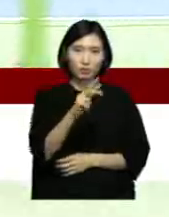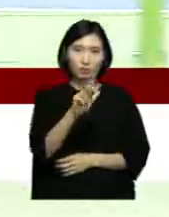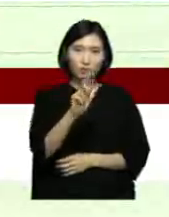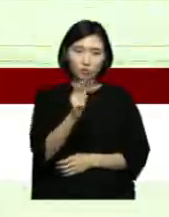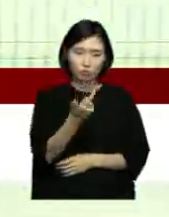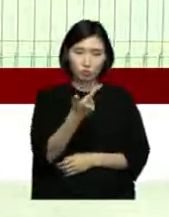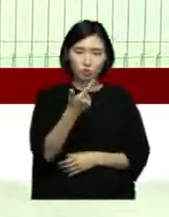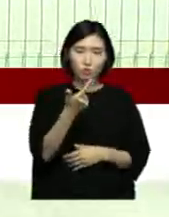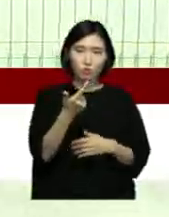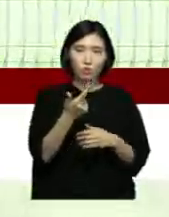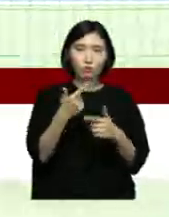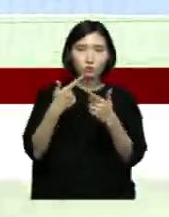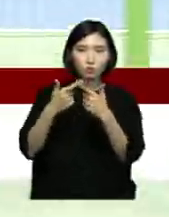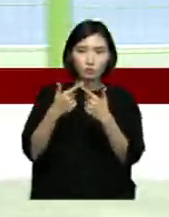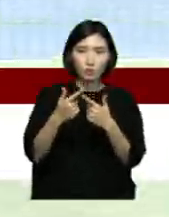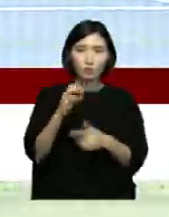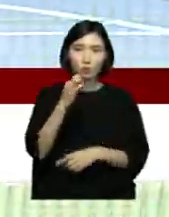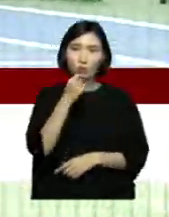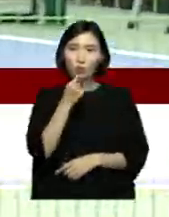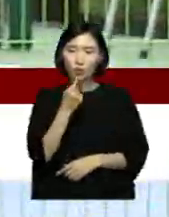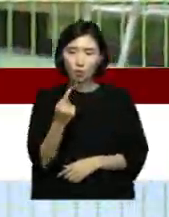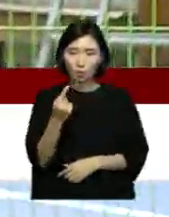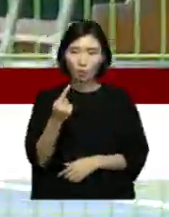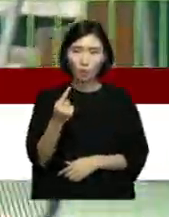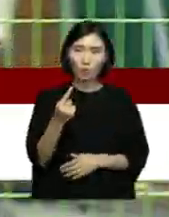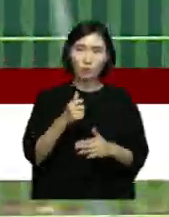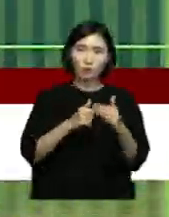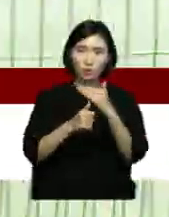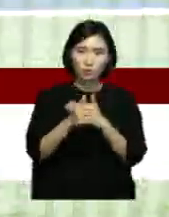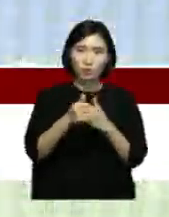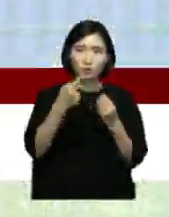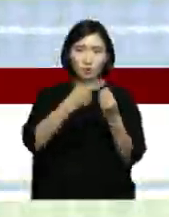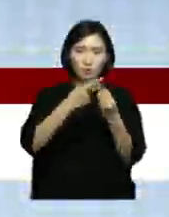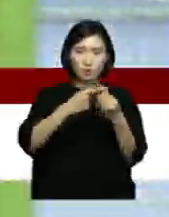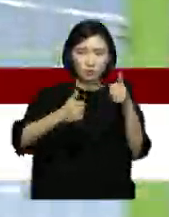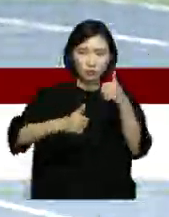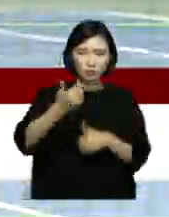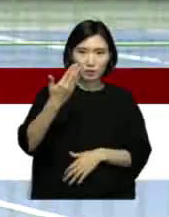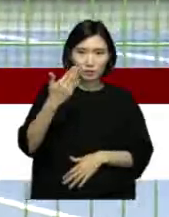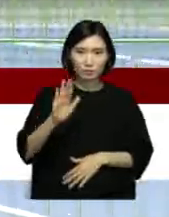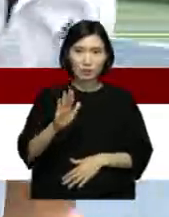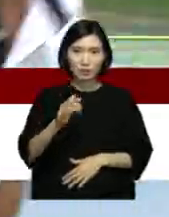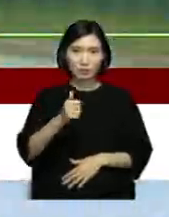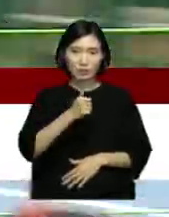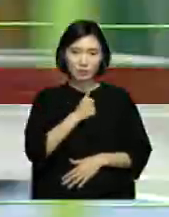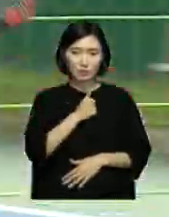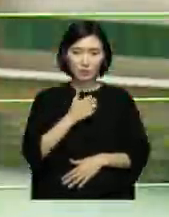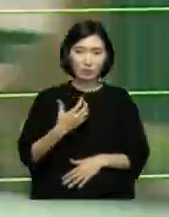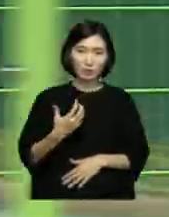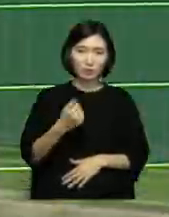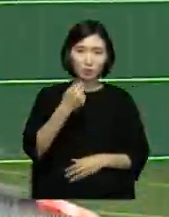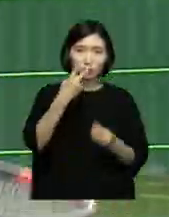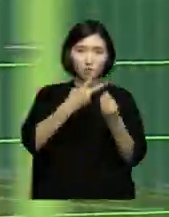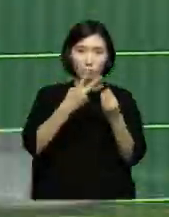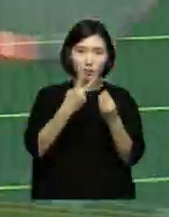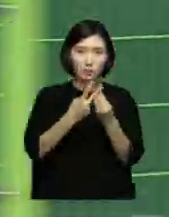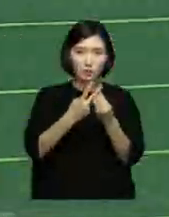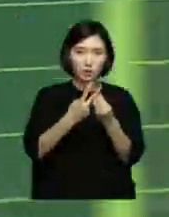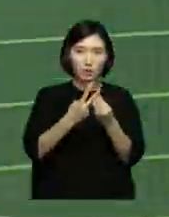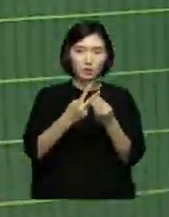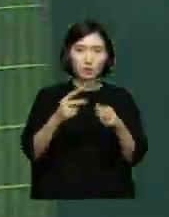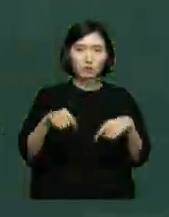우승 후보인 부산의 오찬영 선수와 1회전에서 격돌합니다. 하지만 패기를 앞세워 2회전 진출을 자신하고